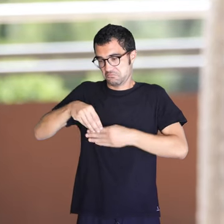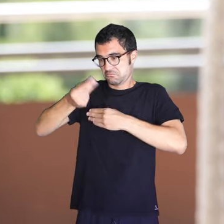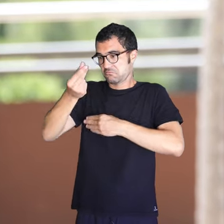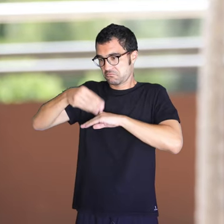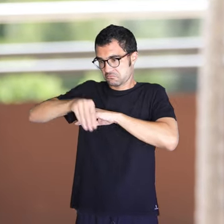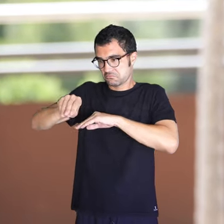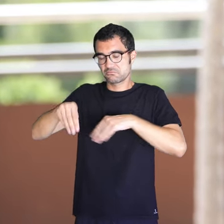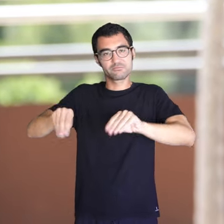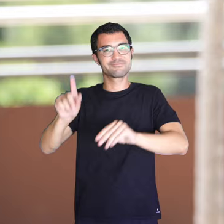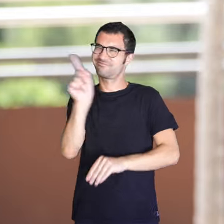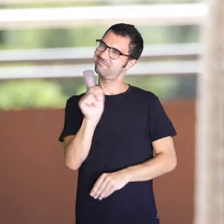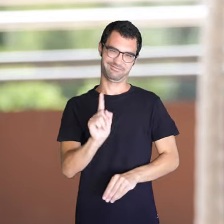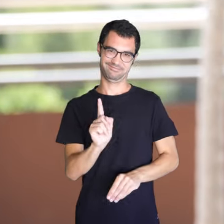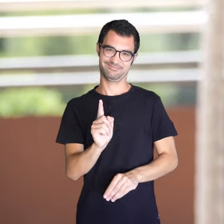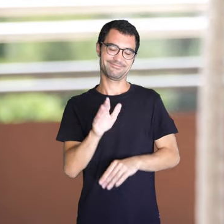no hi havia...